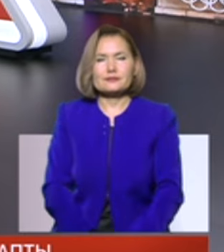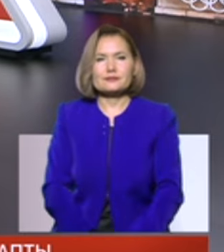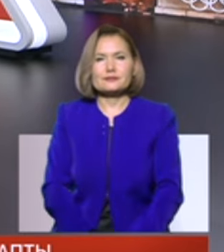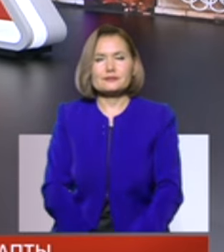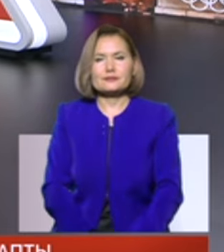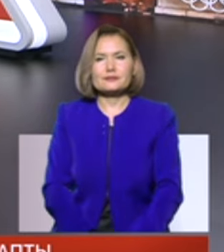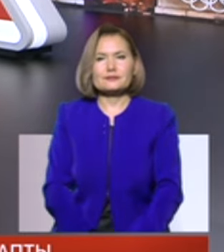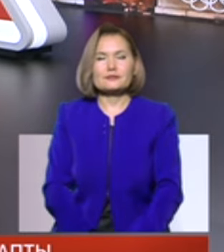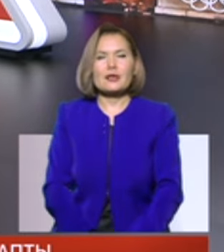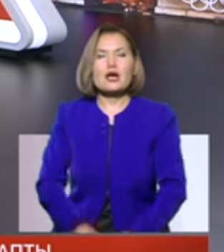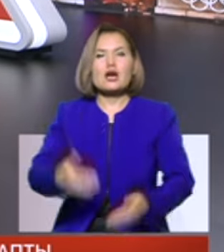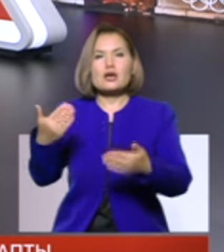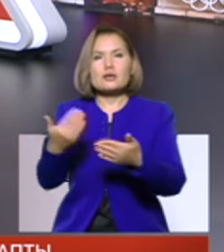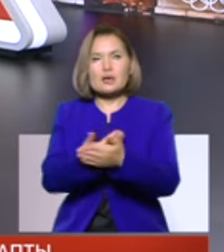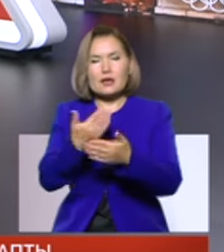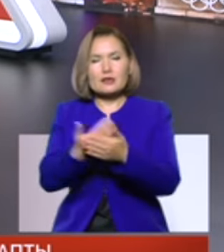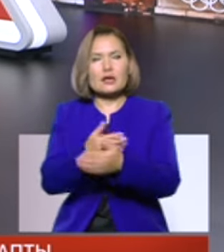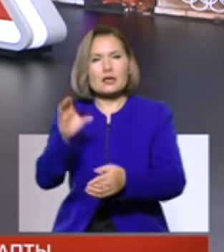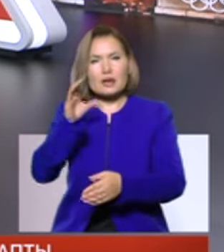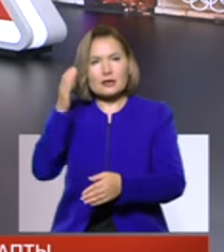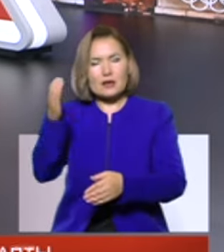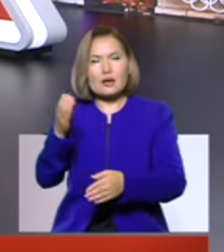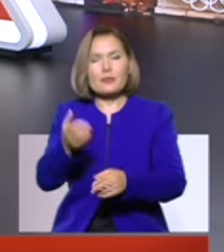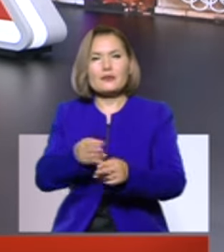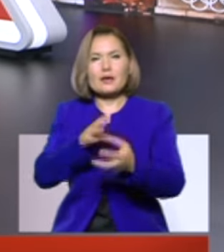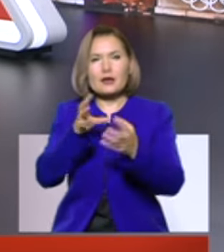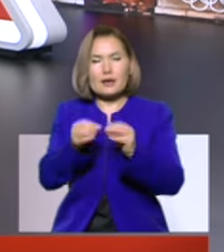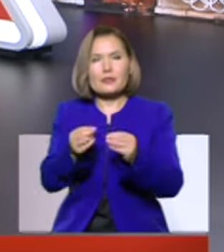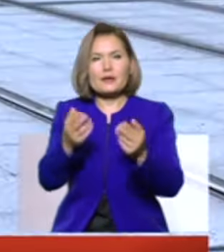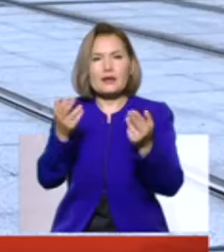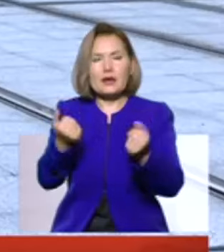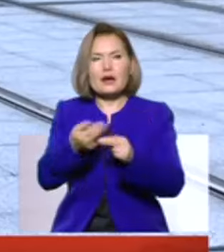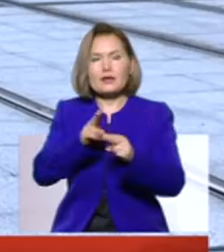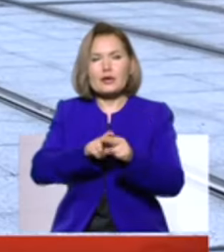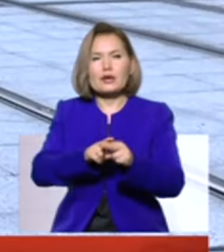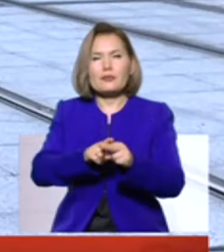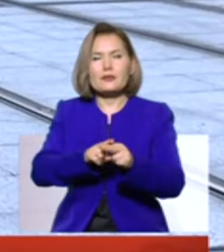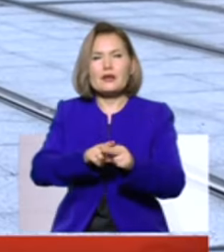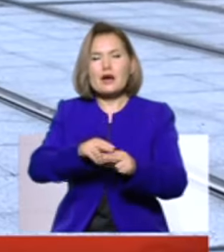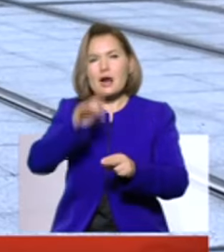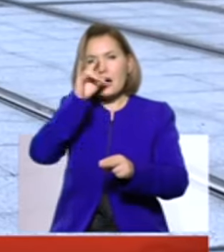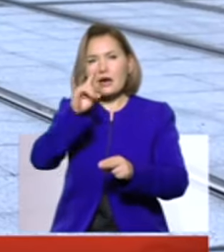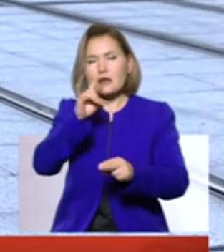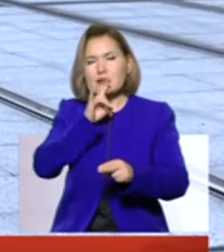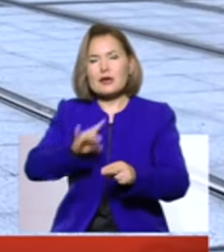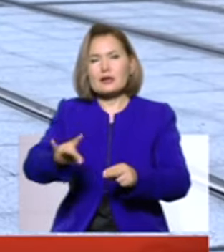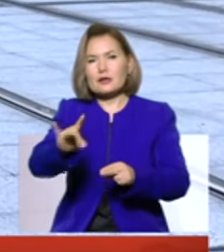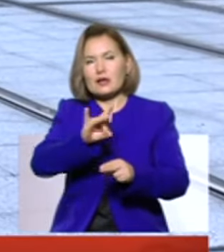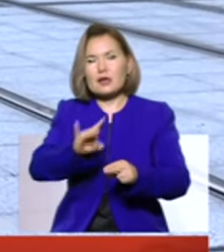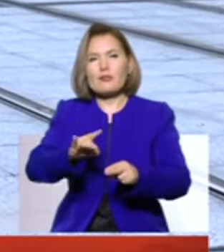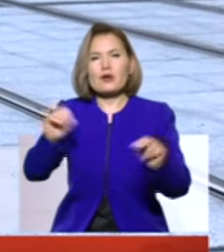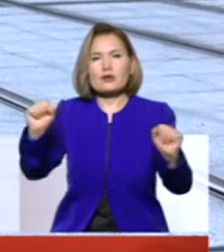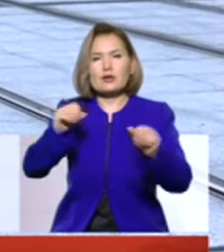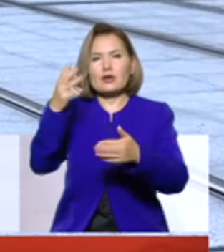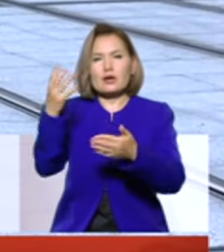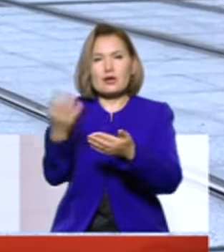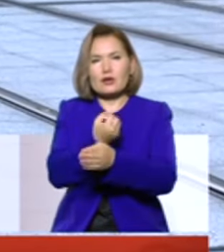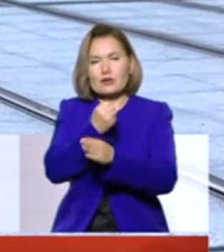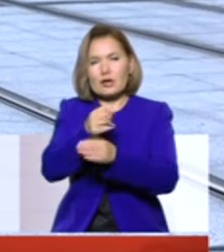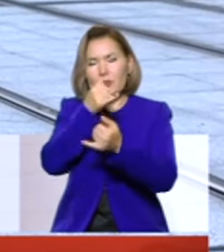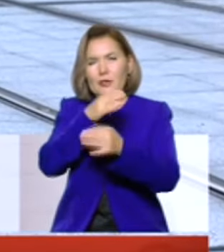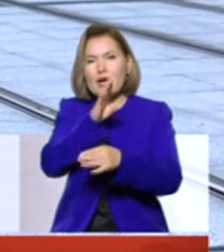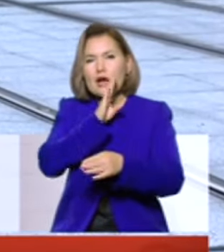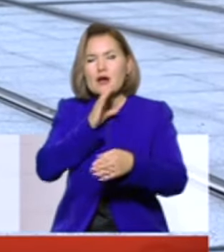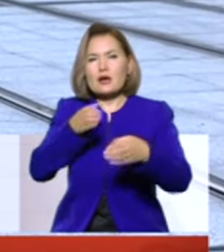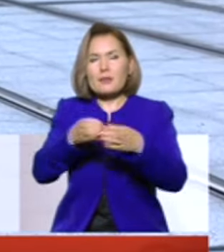эфирдесіз, соңғы жаңалықтарды жеткізсеңіз. Кеш жарық, Лейла, неге екені белгісіз, жерлестеріміздің жолы болмай жатыр. Бүгін әйелдер